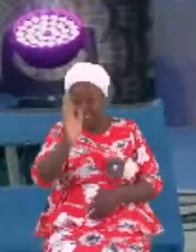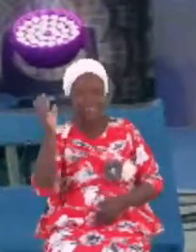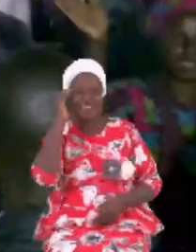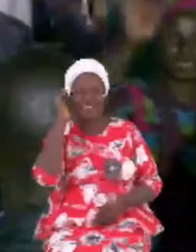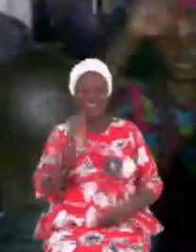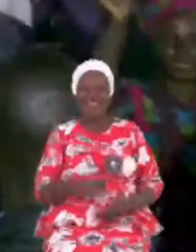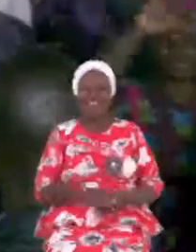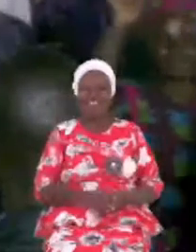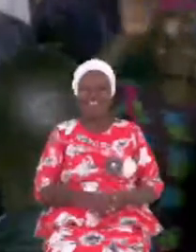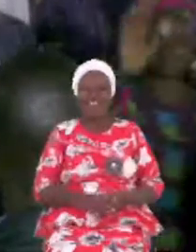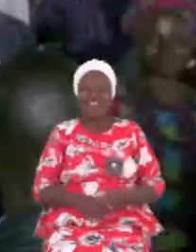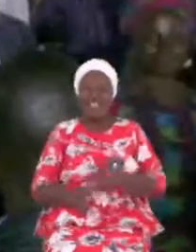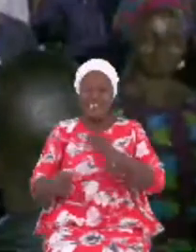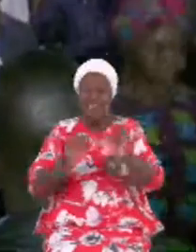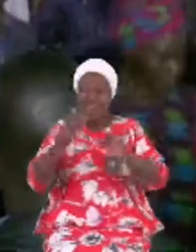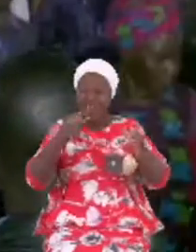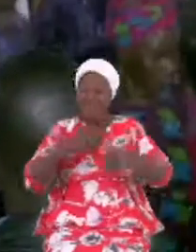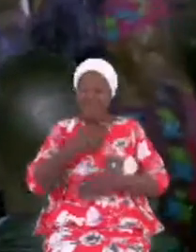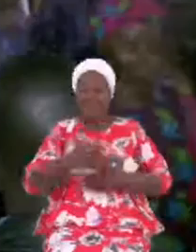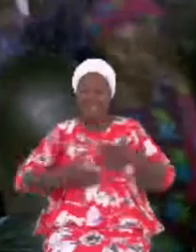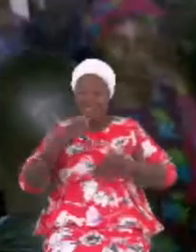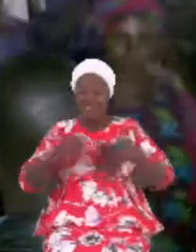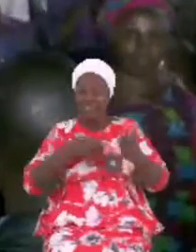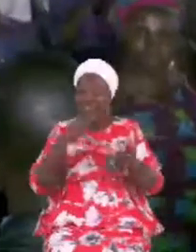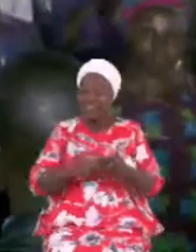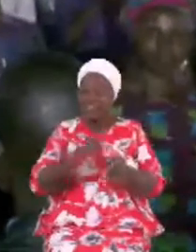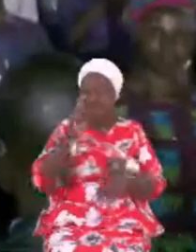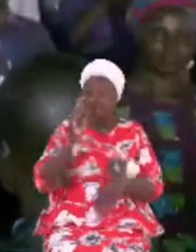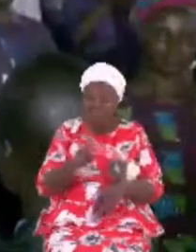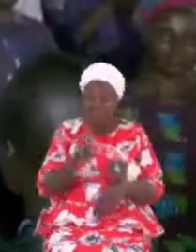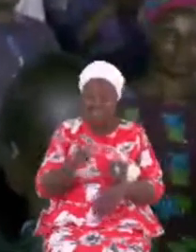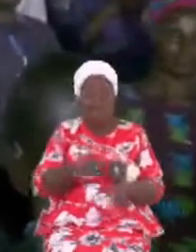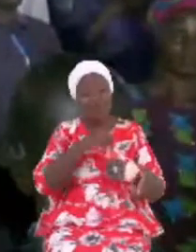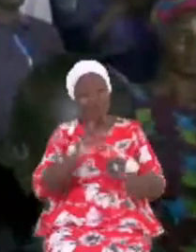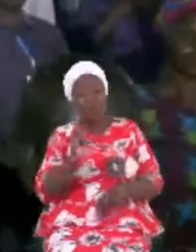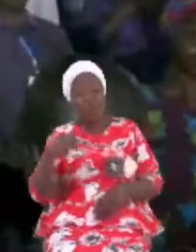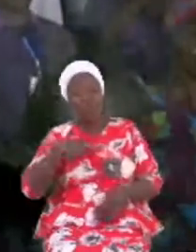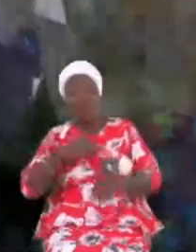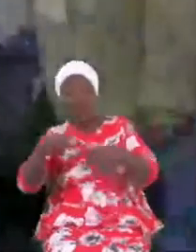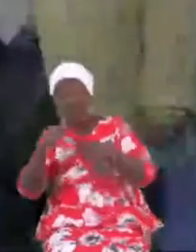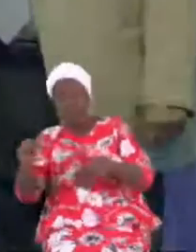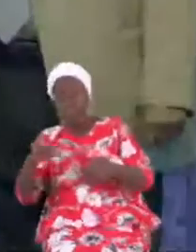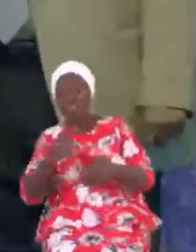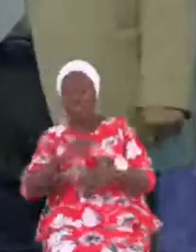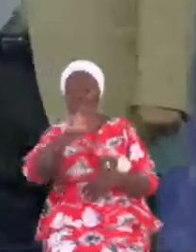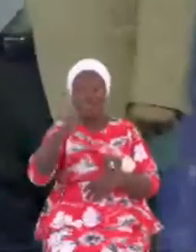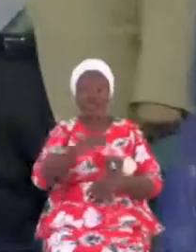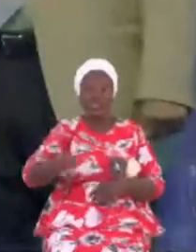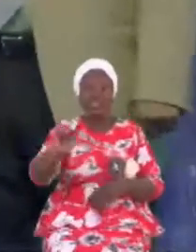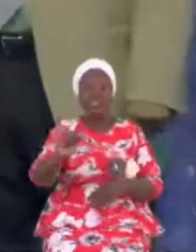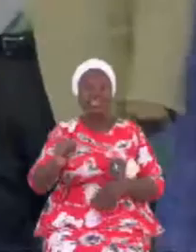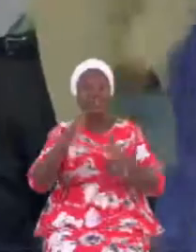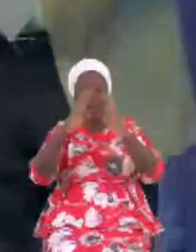entendu. Si tu as joui de ces chants, là où nous allons, la demeure éternelle de